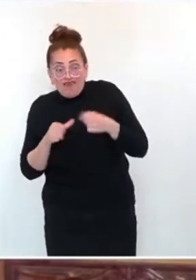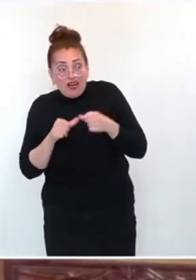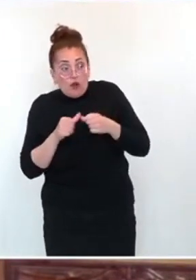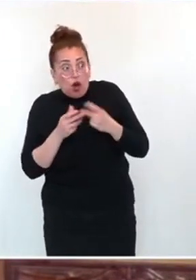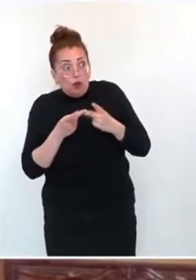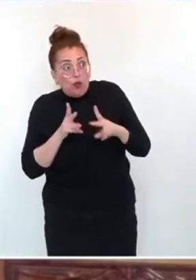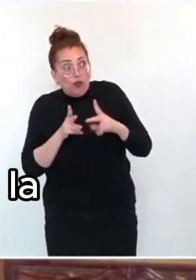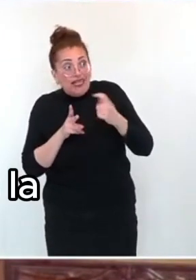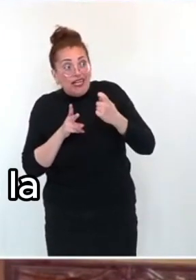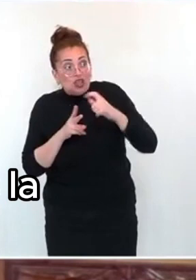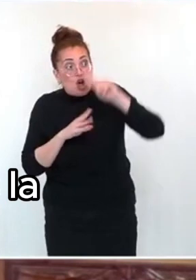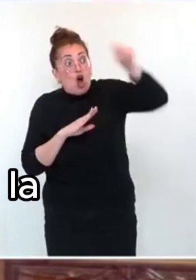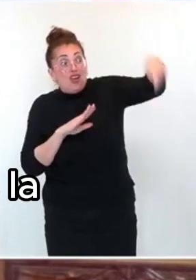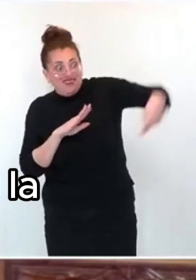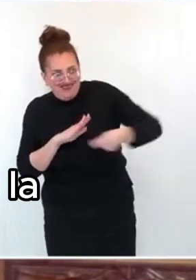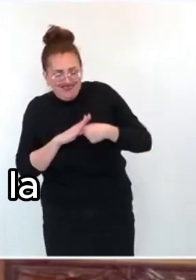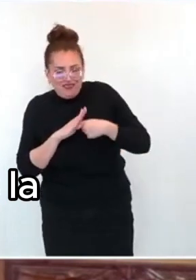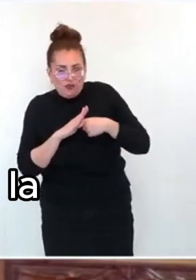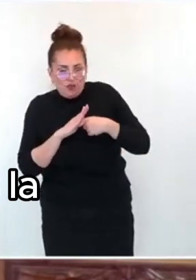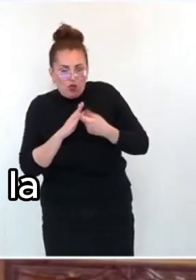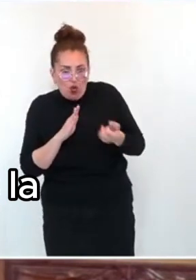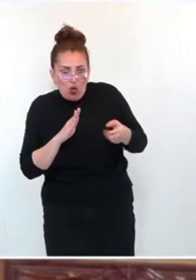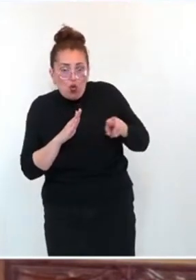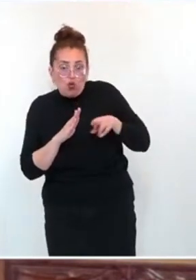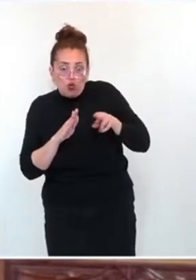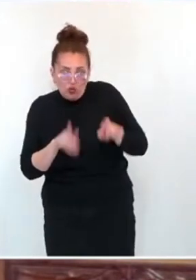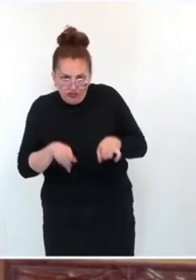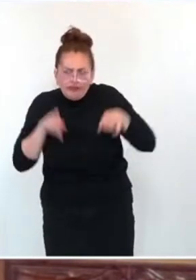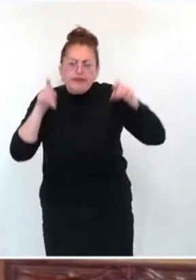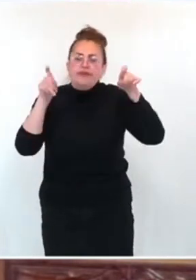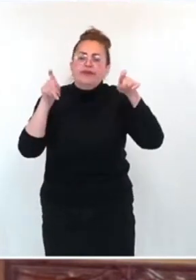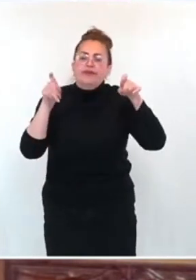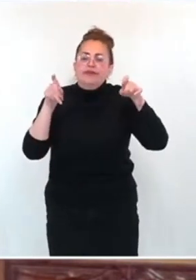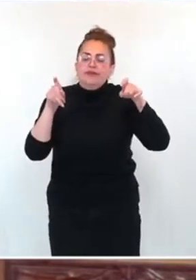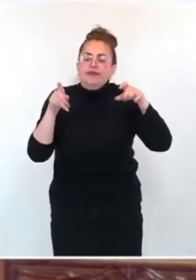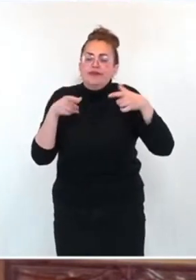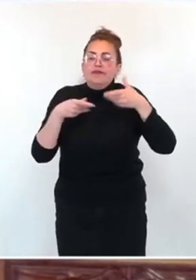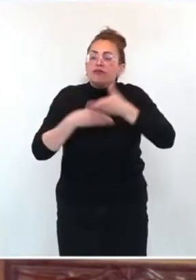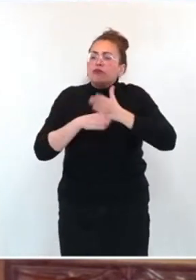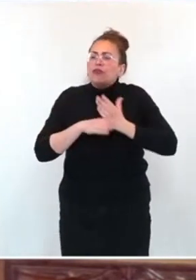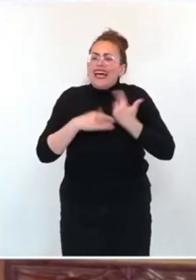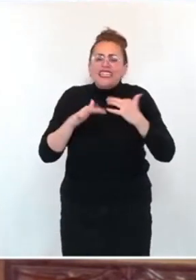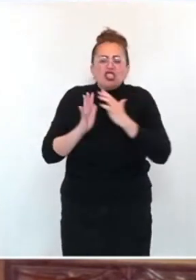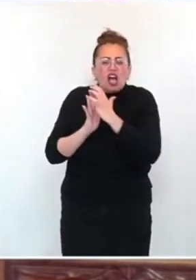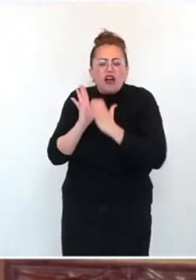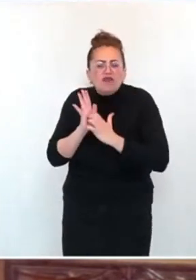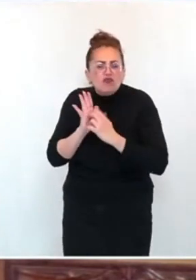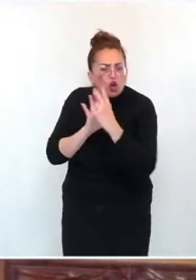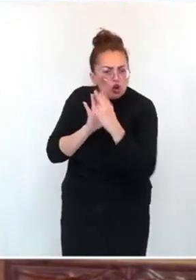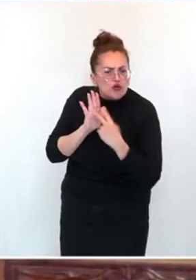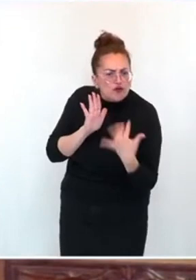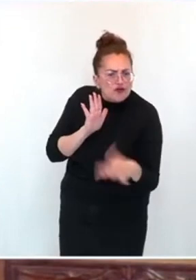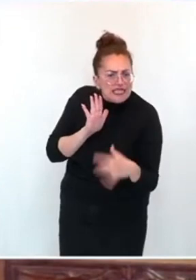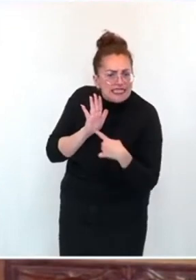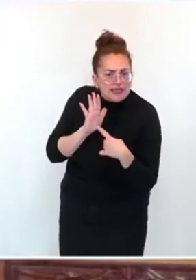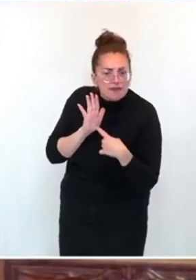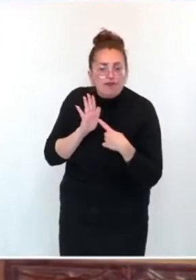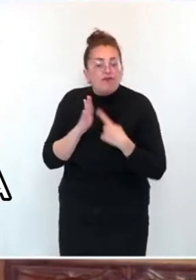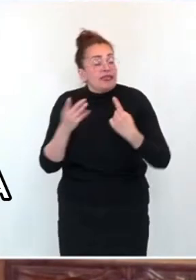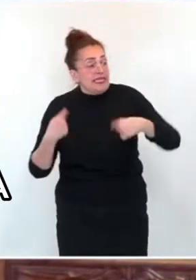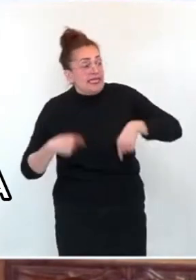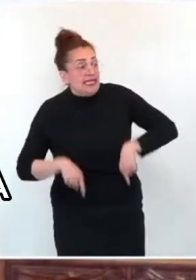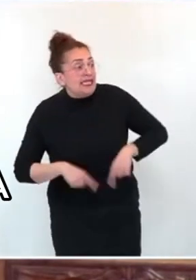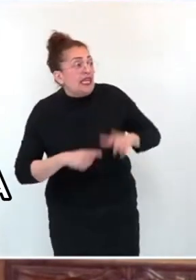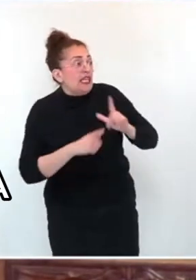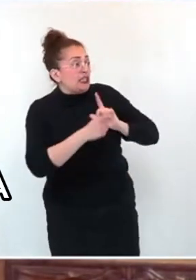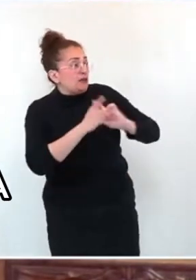l'opération d'aménagement selon une clé de répartition qui est rappelée dans la délibération. Nous avions demandé à l'État de pouvoir travailler sur un scénario